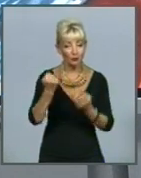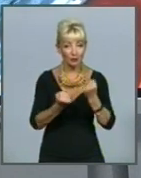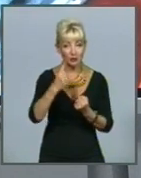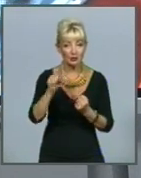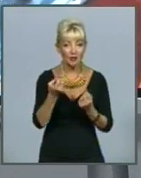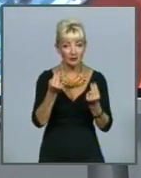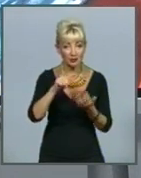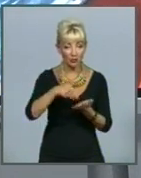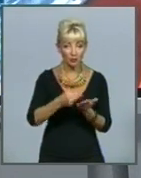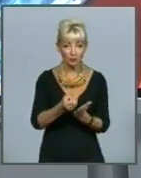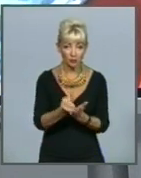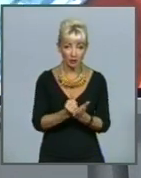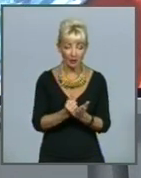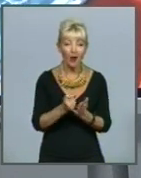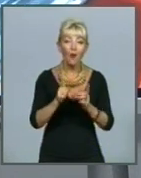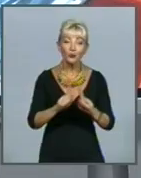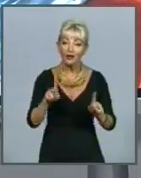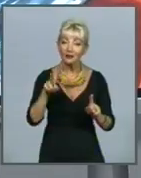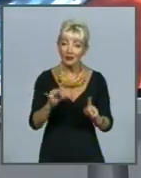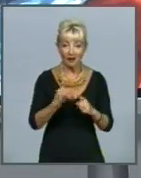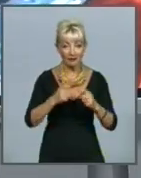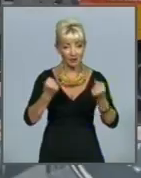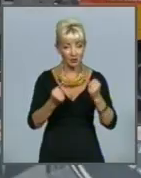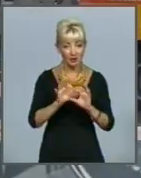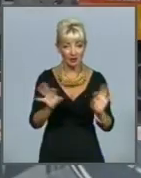Чим унікальні ці транспортні засоби, розповість Юлія Біла.